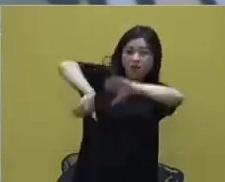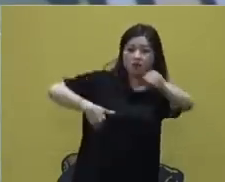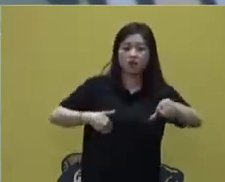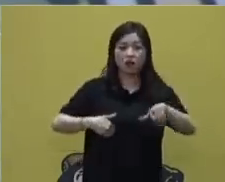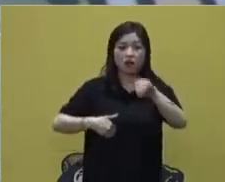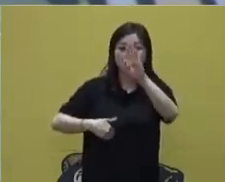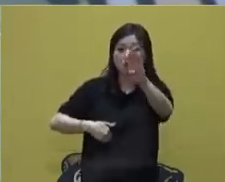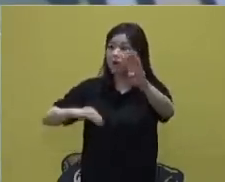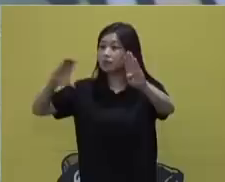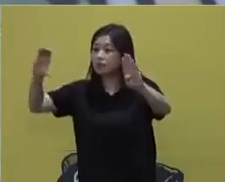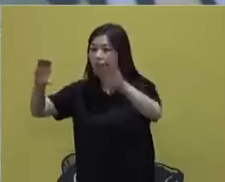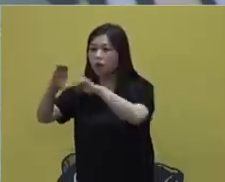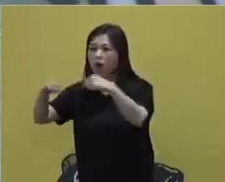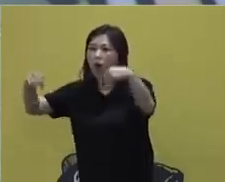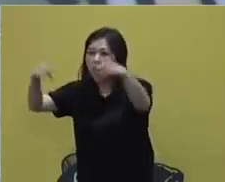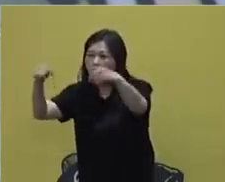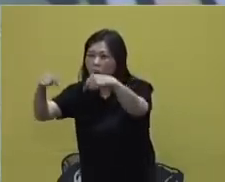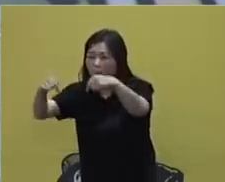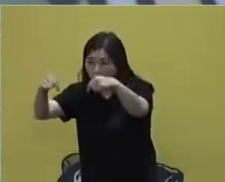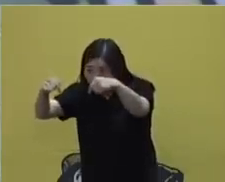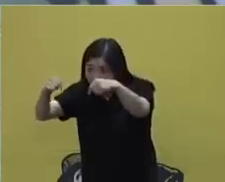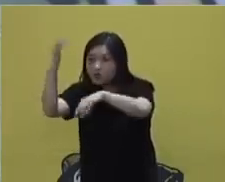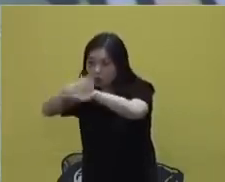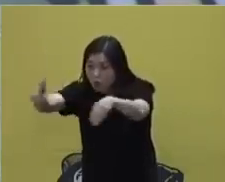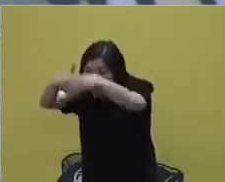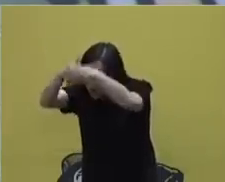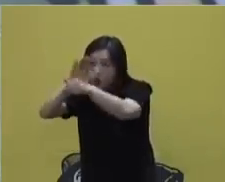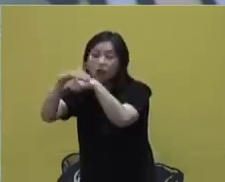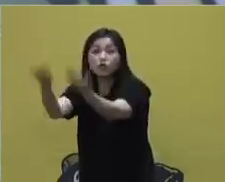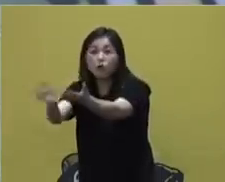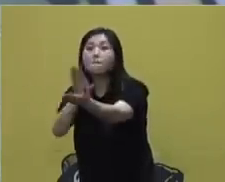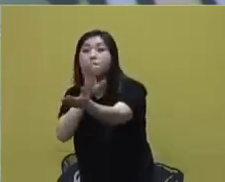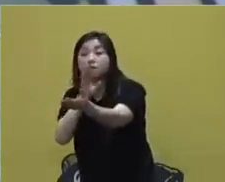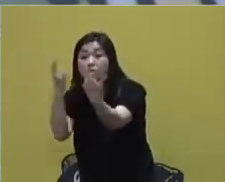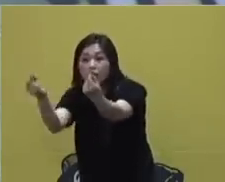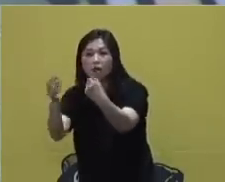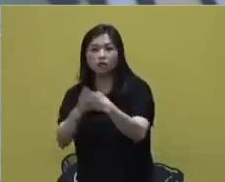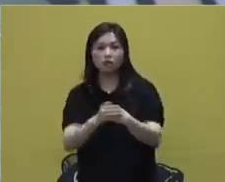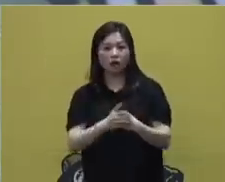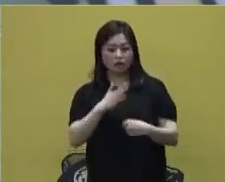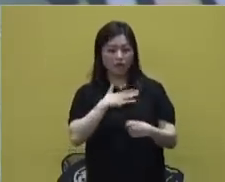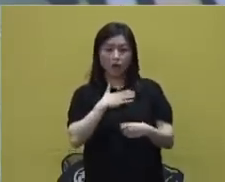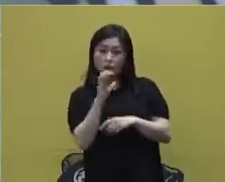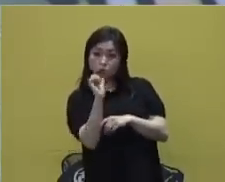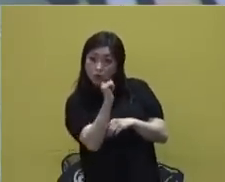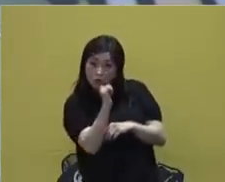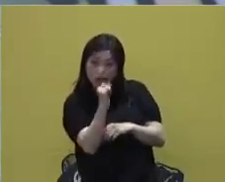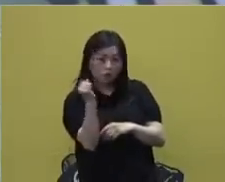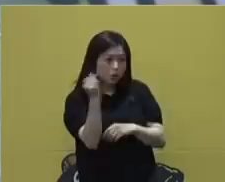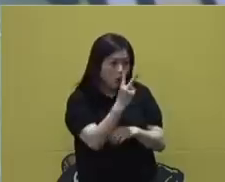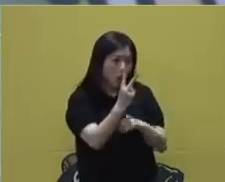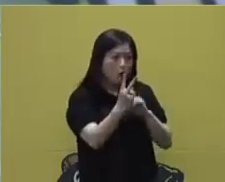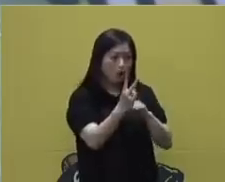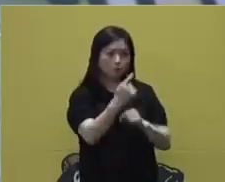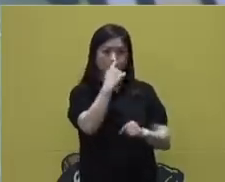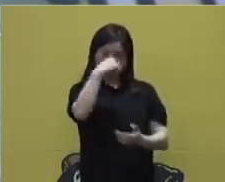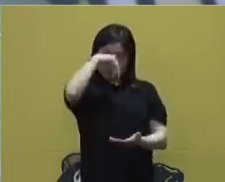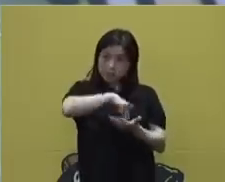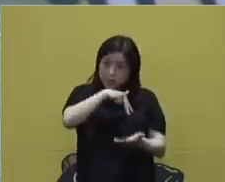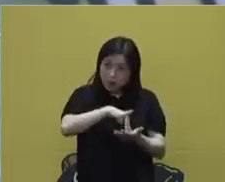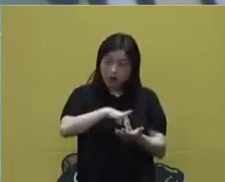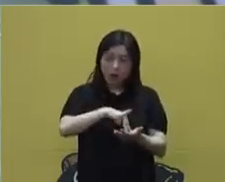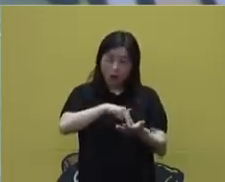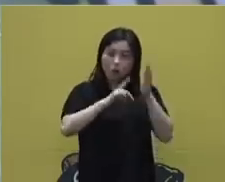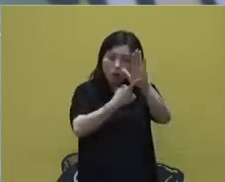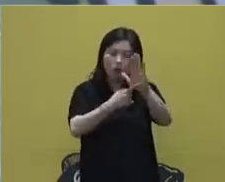갖다가 중재하잖아요. 네. 그렇기 때문에 중재자일 때도 있고 당사자일 때도 있고 당사자는 중재자도 되고 당사자 되는 거죠.